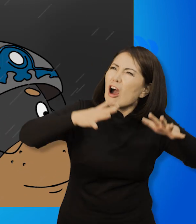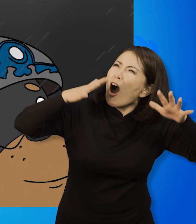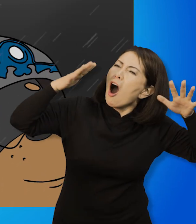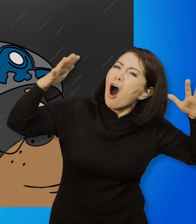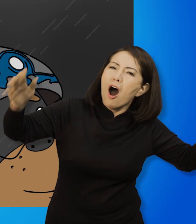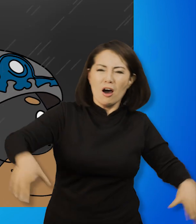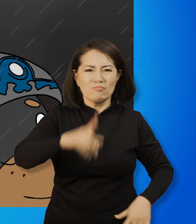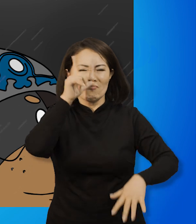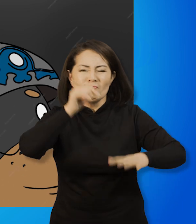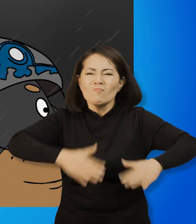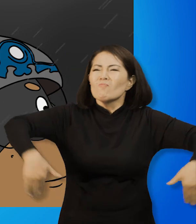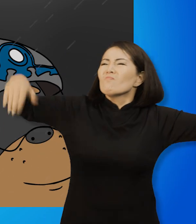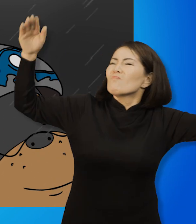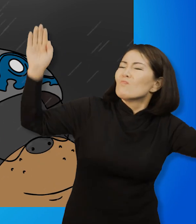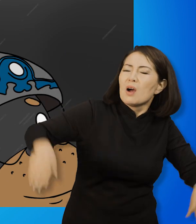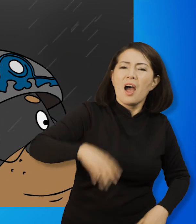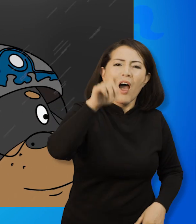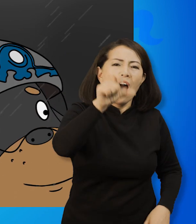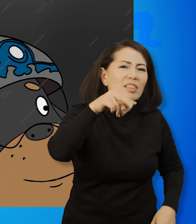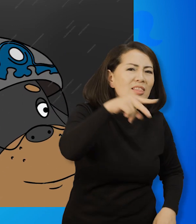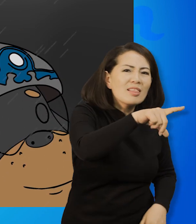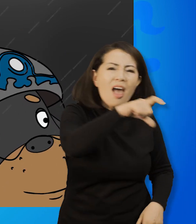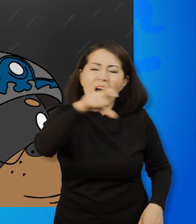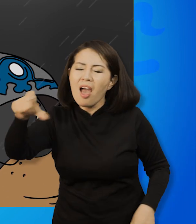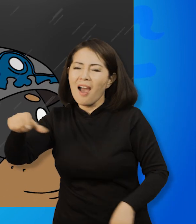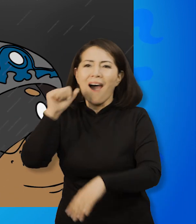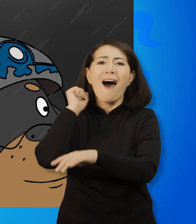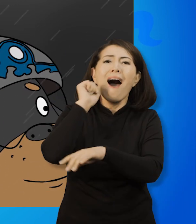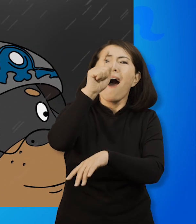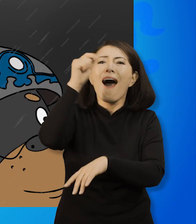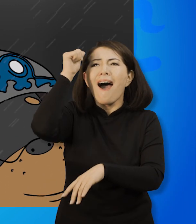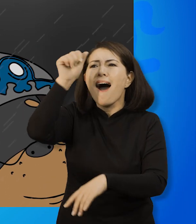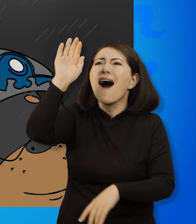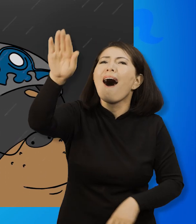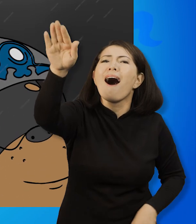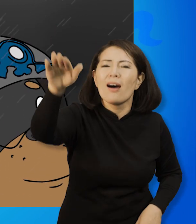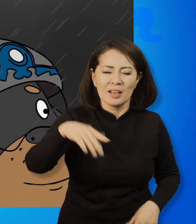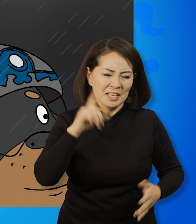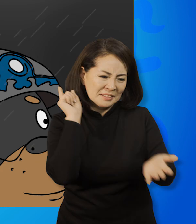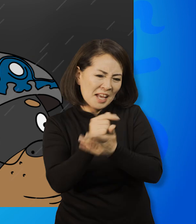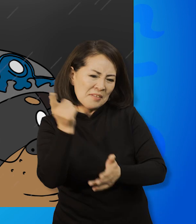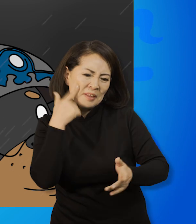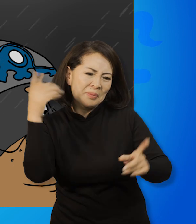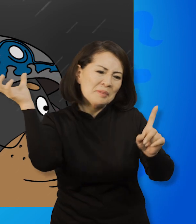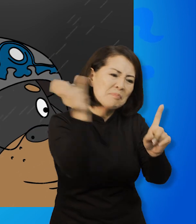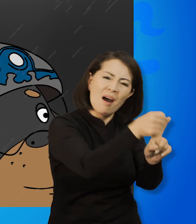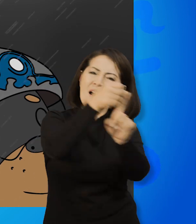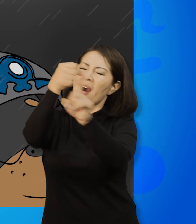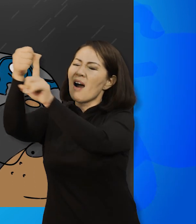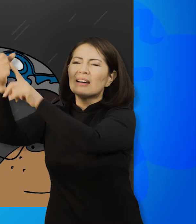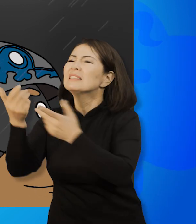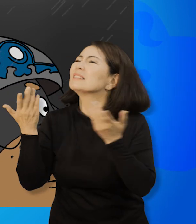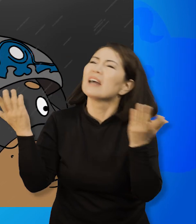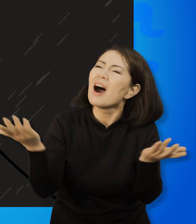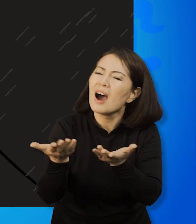Аврах том! Илээ шууха! Та яагаад хатныг заавал авч нисгээд байгаа юм